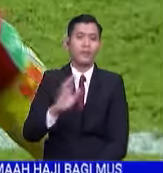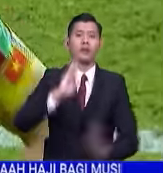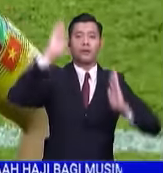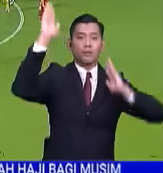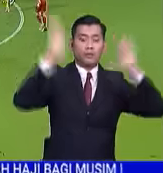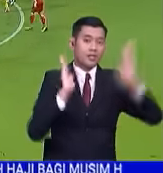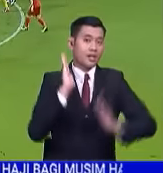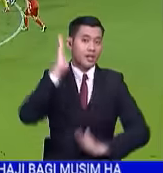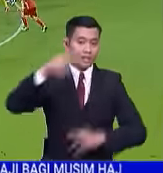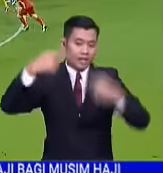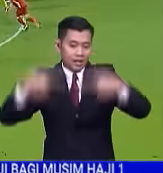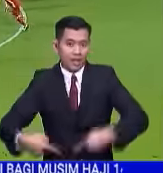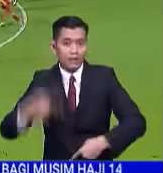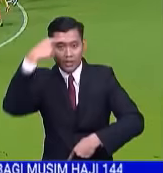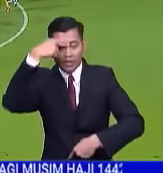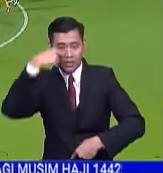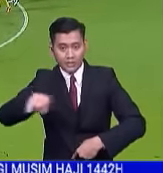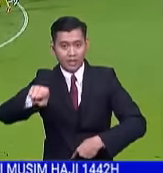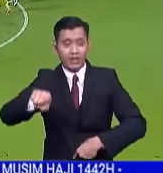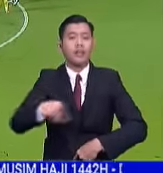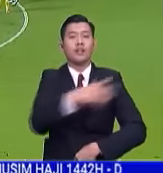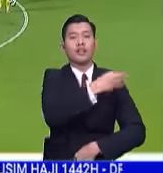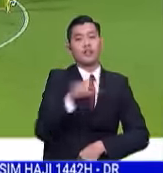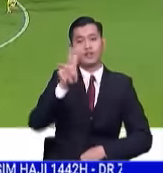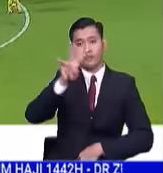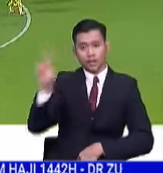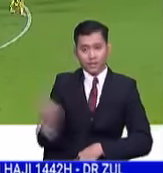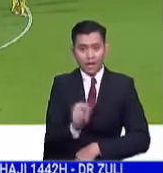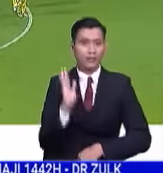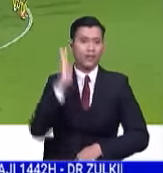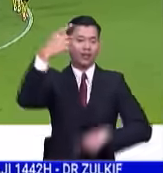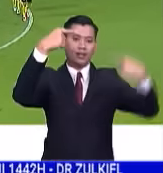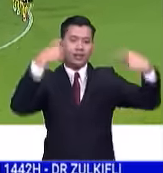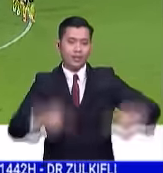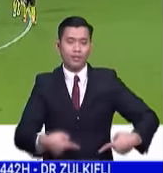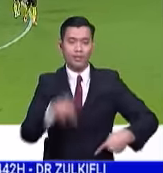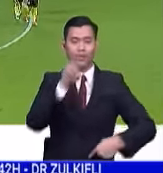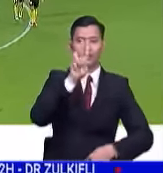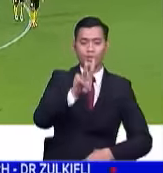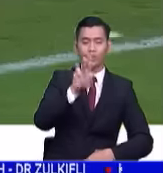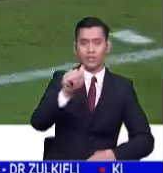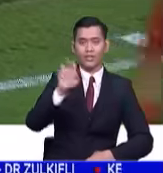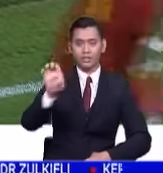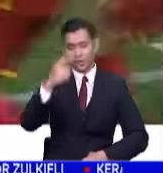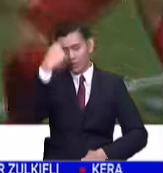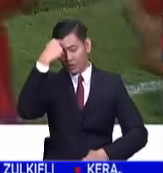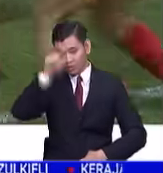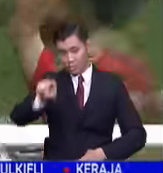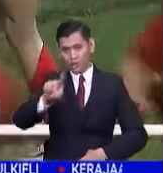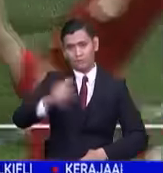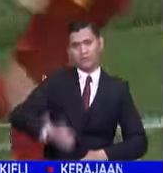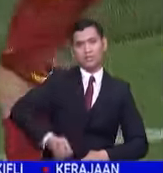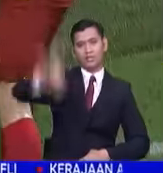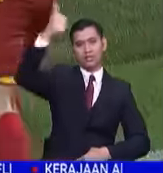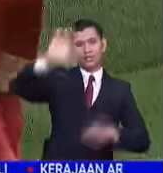pada awal pagi Rabu, manakala Vietnam bakal berdepan cabaran UAE dalam penentuan juara kumpulan.